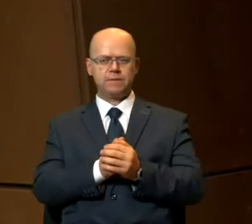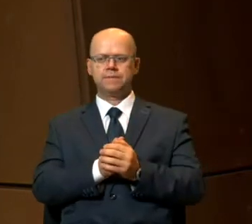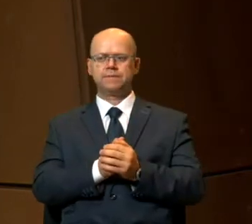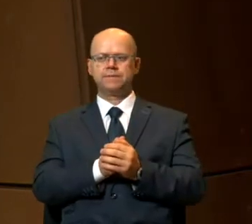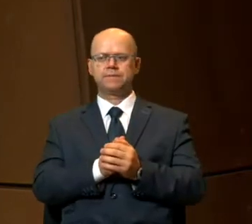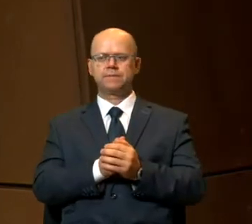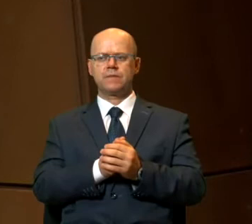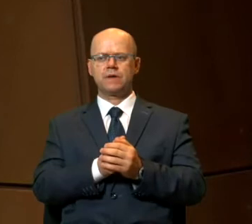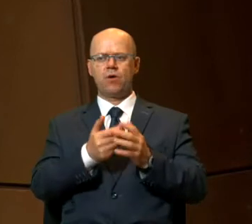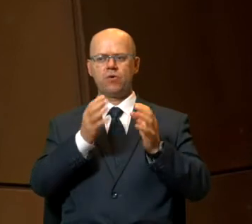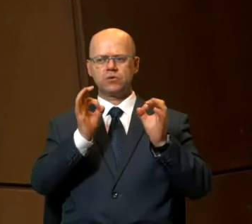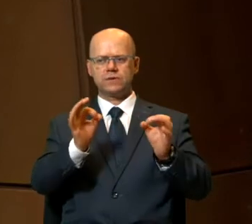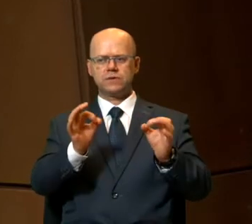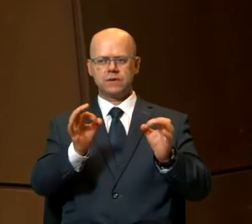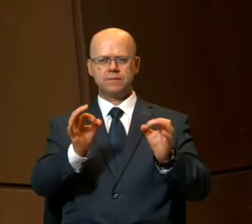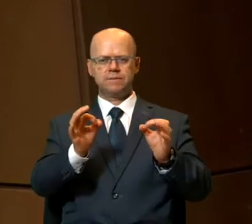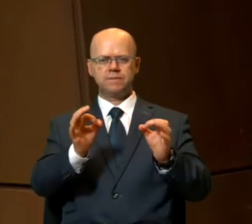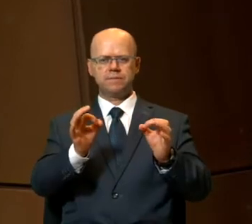oczywiście